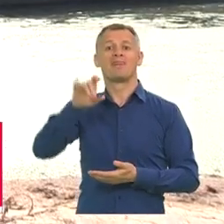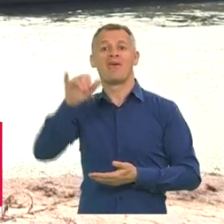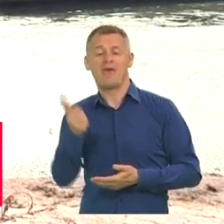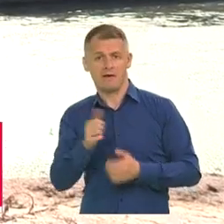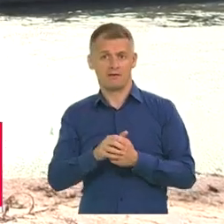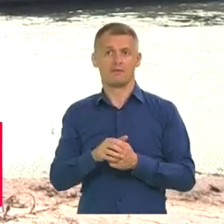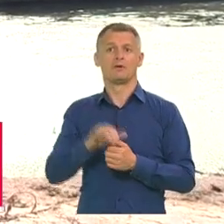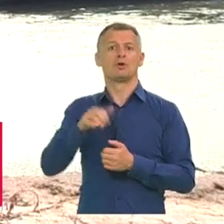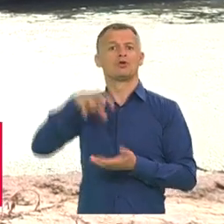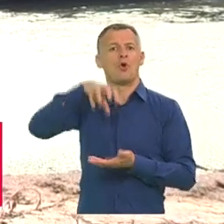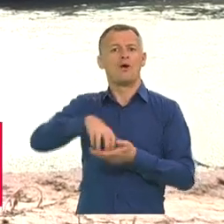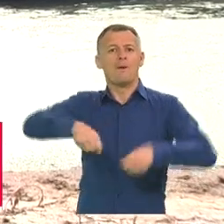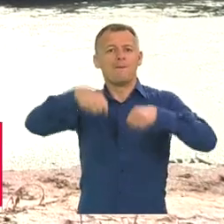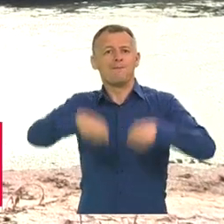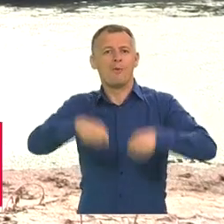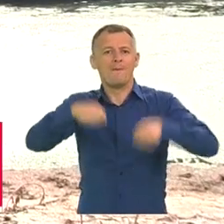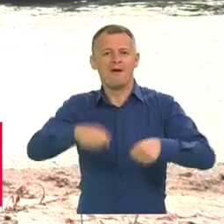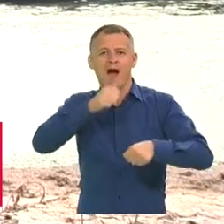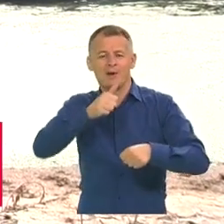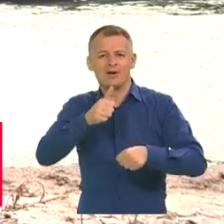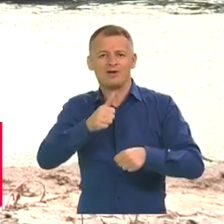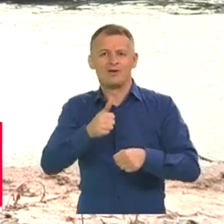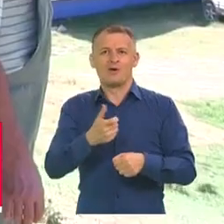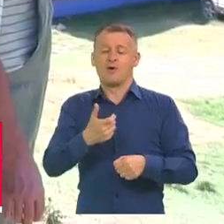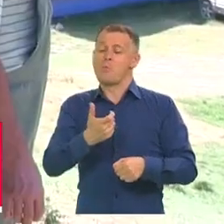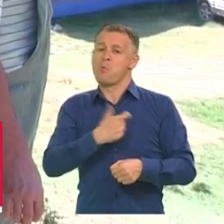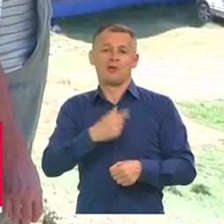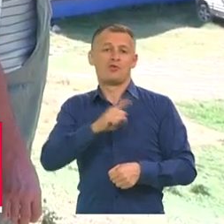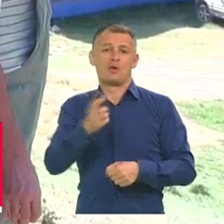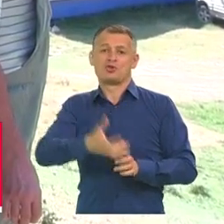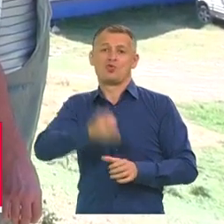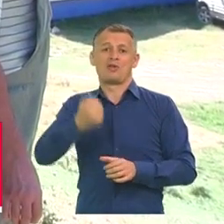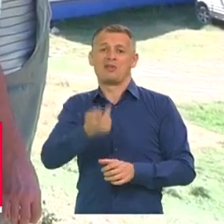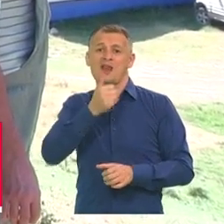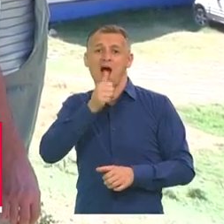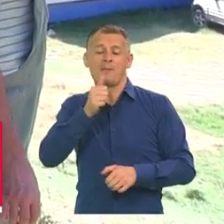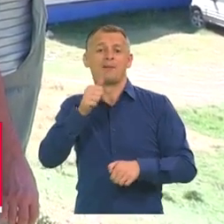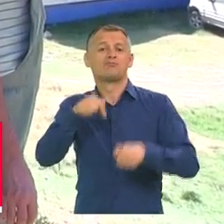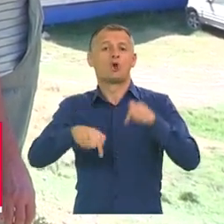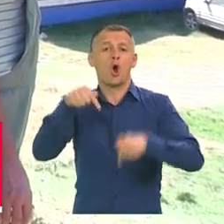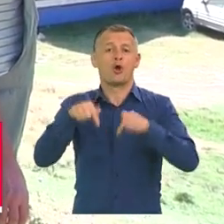stațiile plutitoare de pompare, riscă să nu mai poată fi scoasă din mâl. De unde ar trebui să fie apa